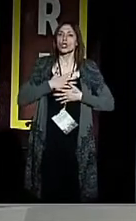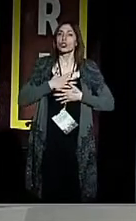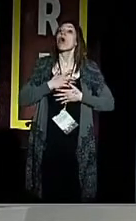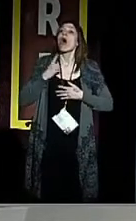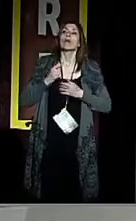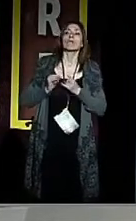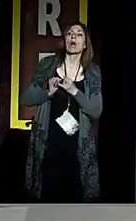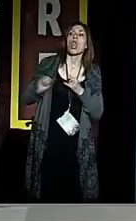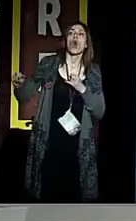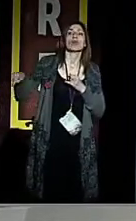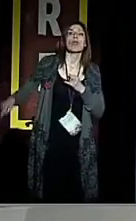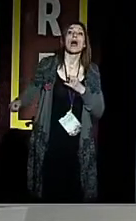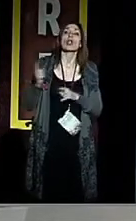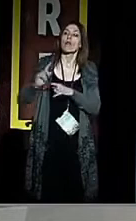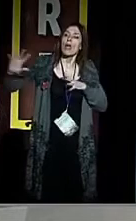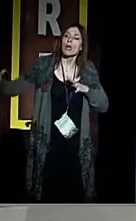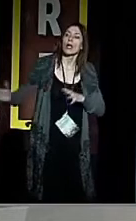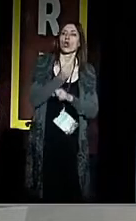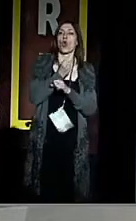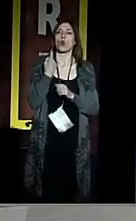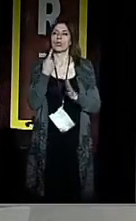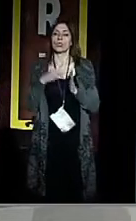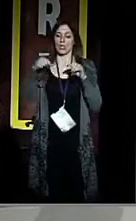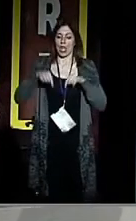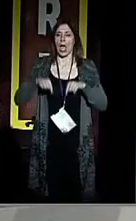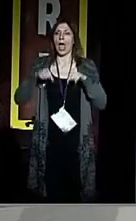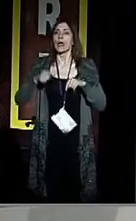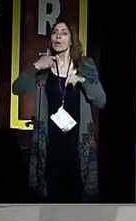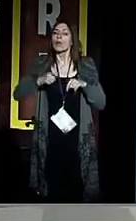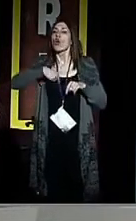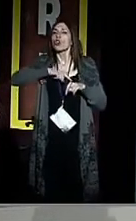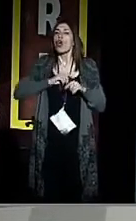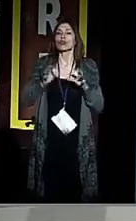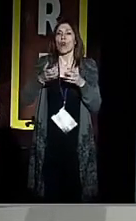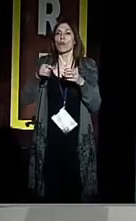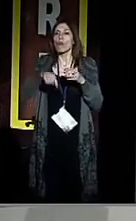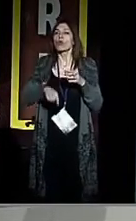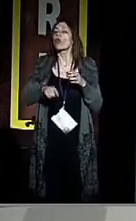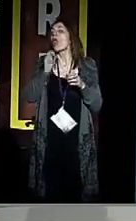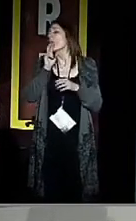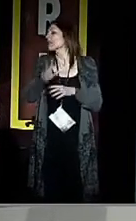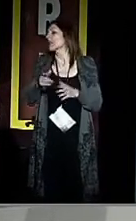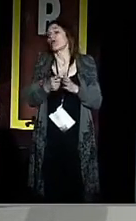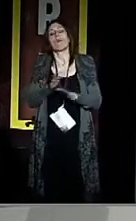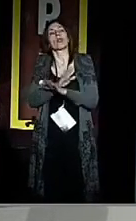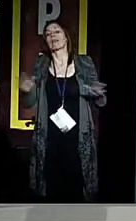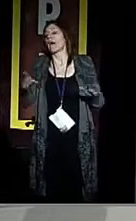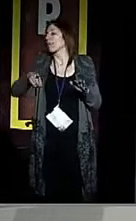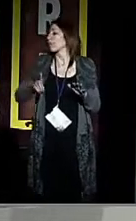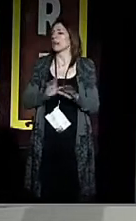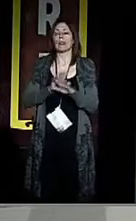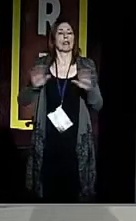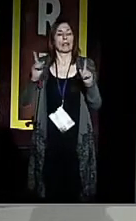riconquistare, perché ne abbiamo bisogno, perché è il nostro mondo, perché comunque quello è un messaggio fondamentale per il Partito